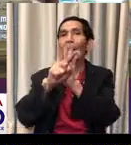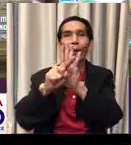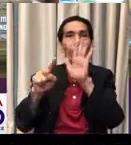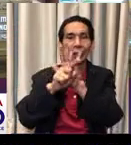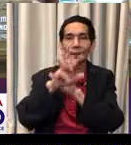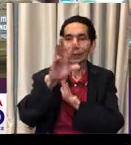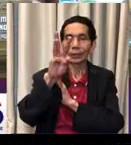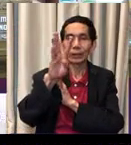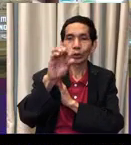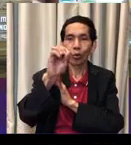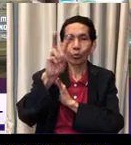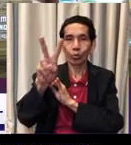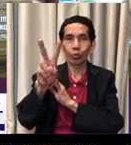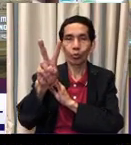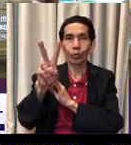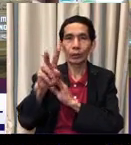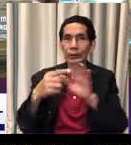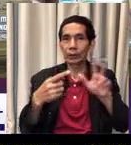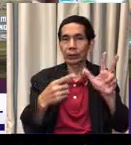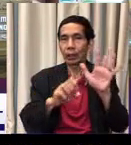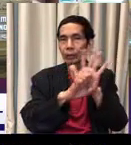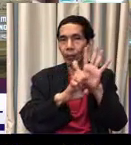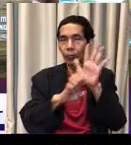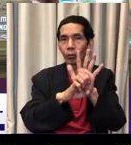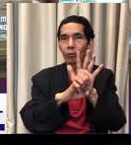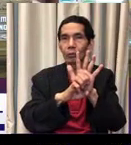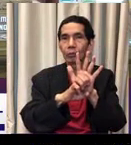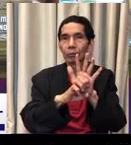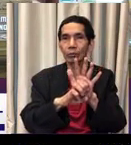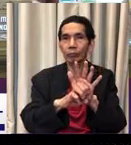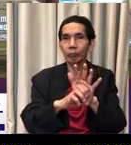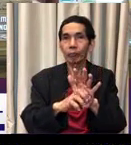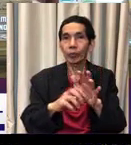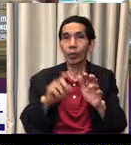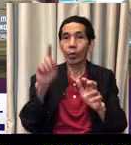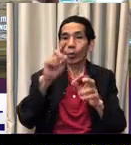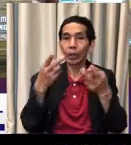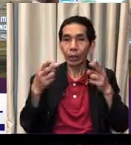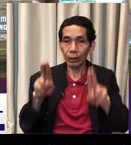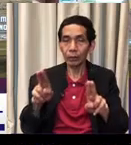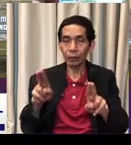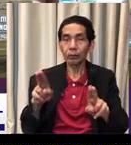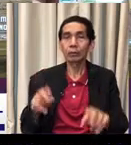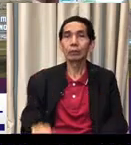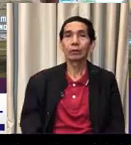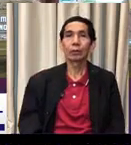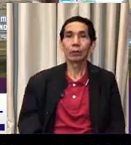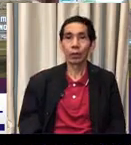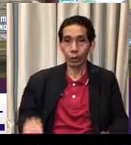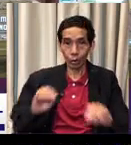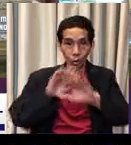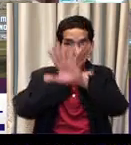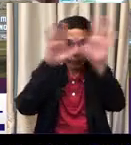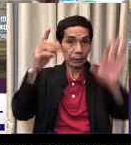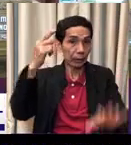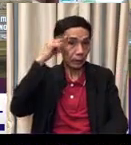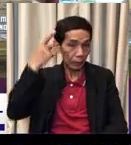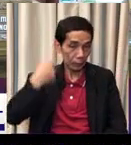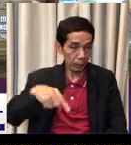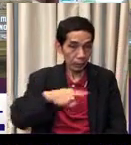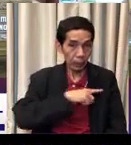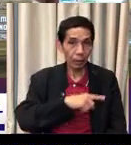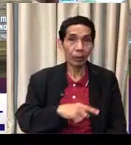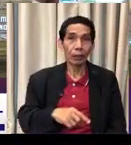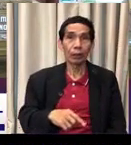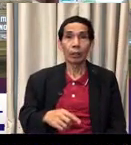Tama? O, halimbawa naman. O, ito kasi nangyayari. Para kasi lumiwanag sa isipan natin. Basta